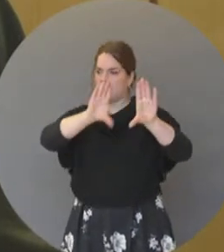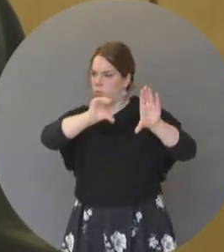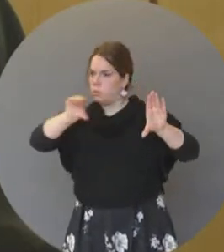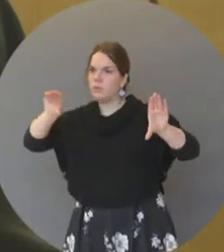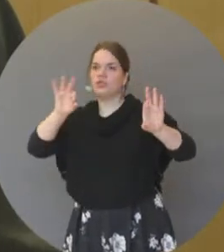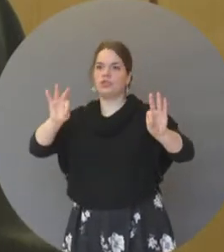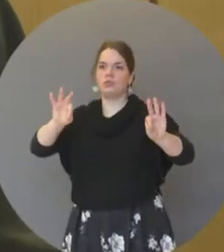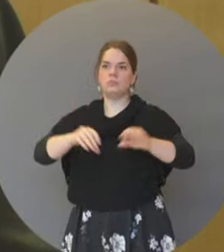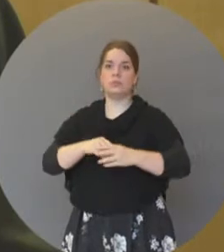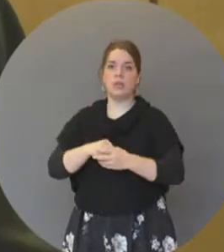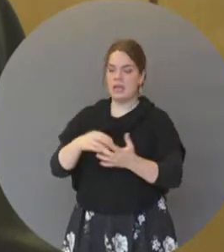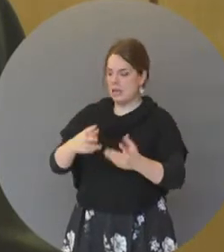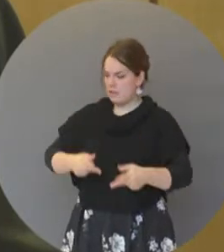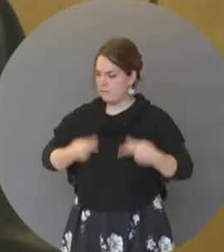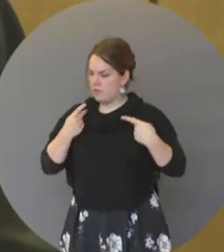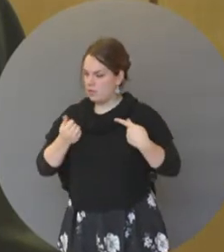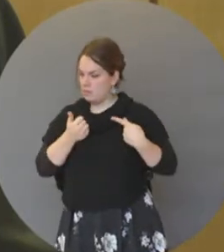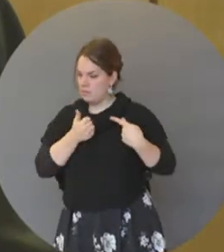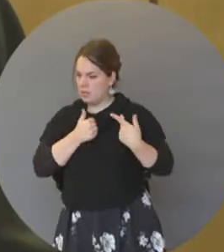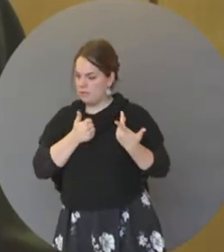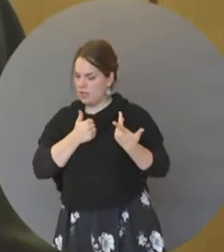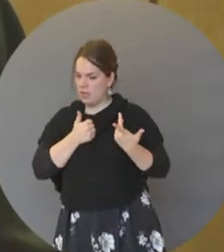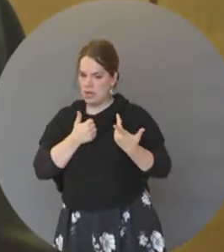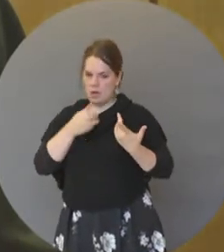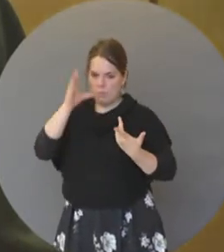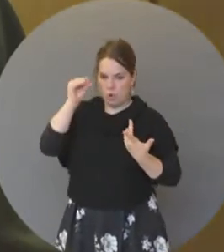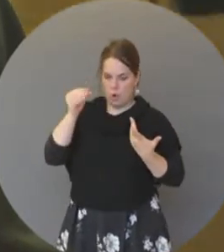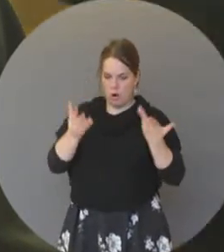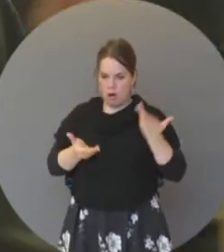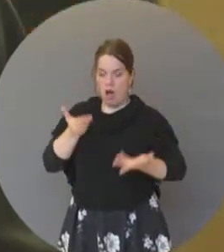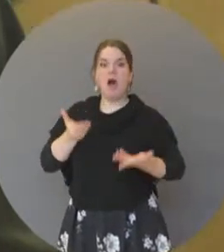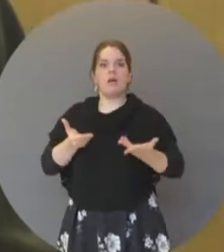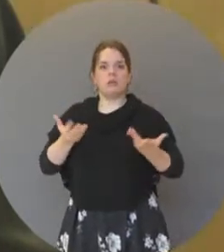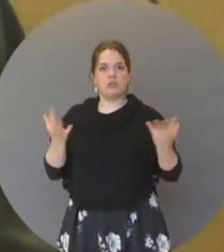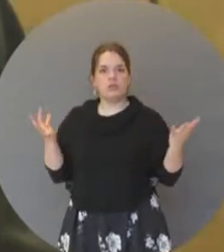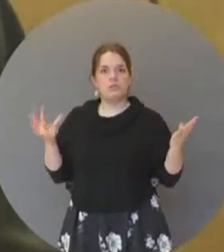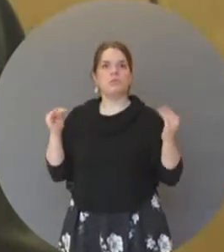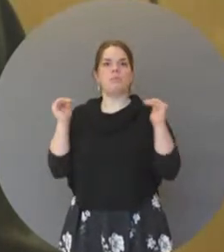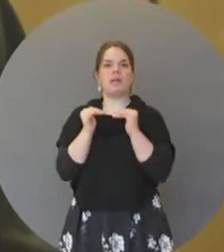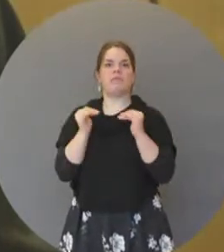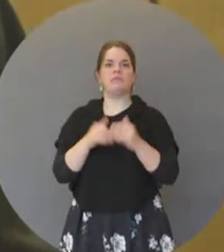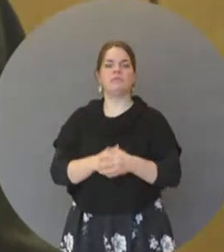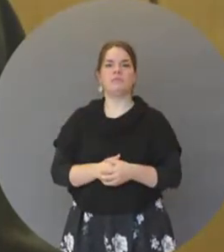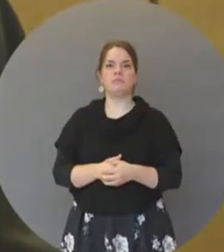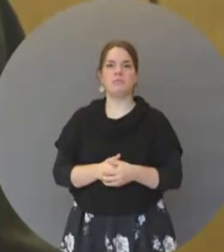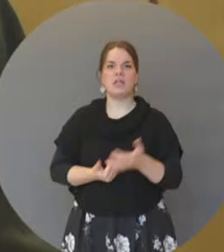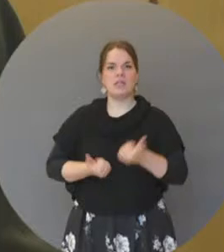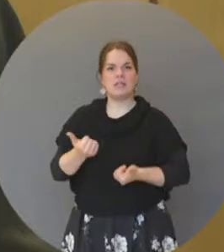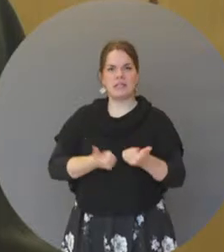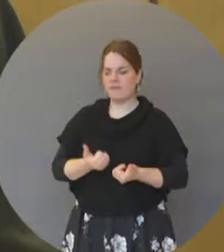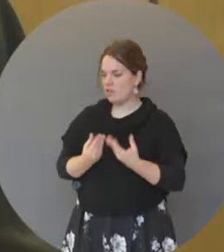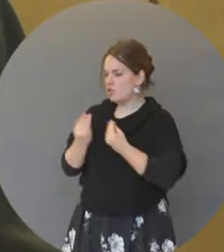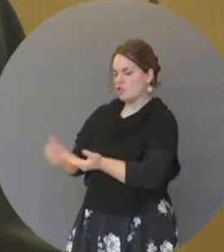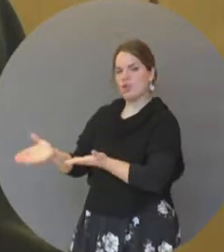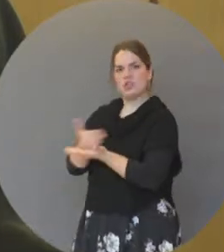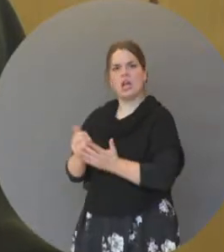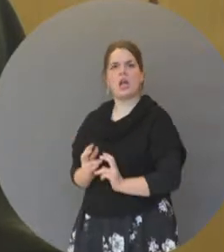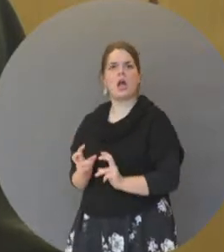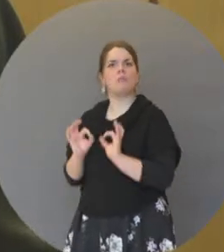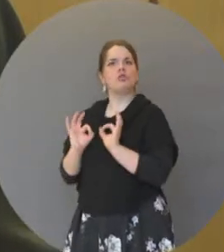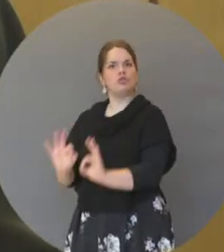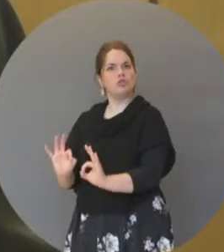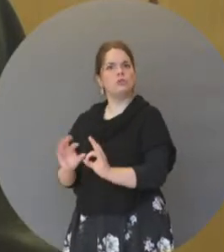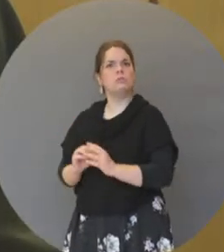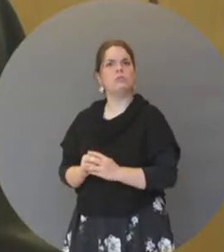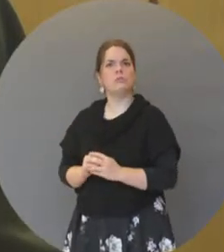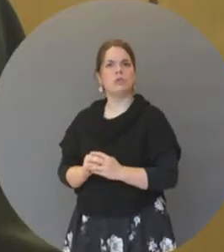avec la vie professionnelle un service qui garantirait des bons niveaux de rémunération permettant ainsi